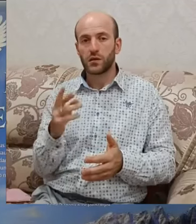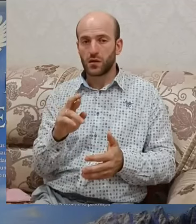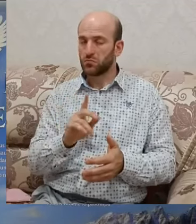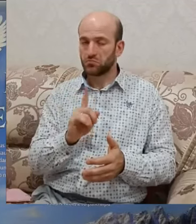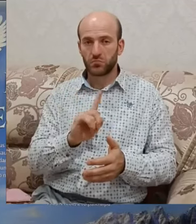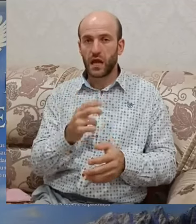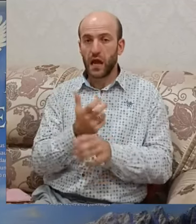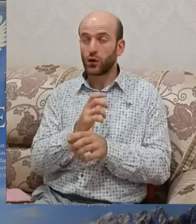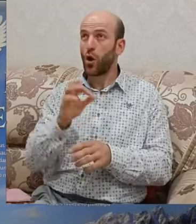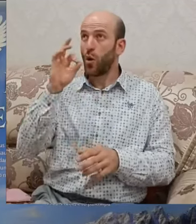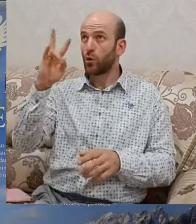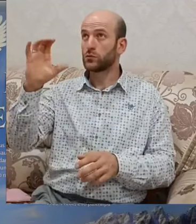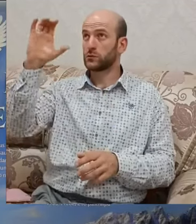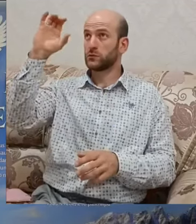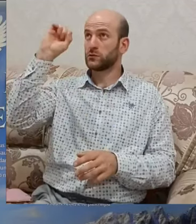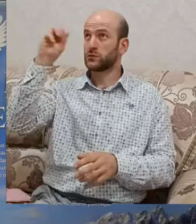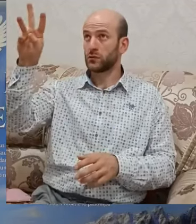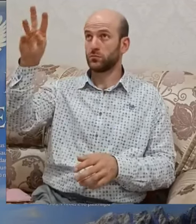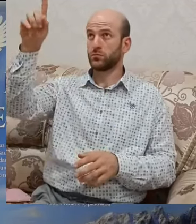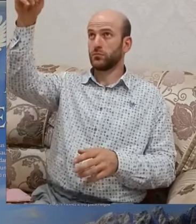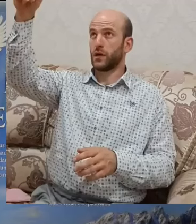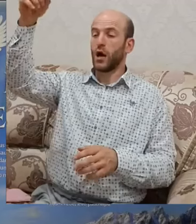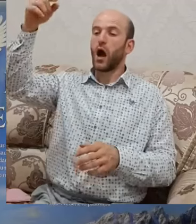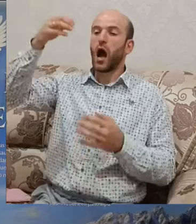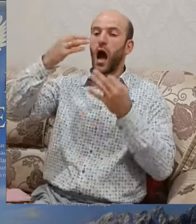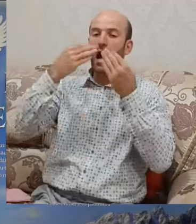Но он сам раскрытый в церкви.